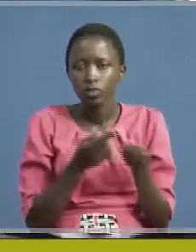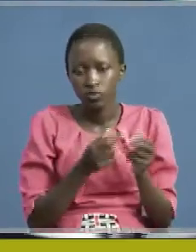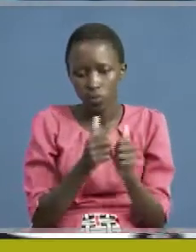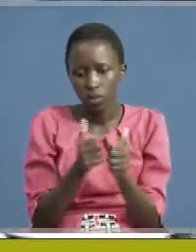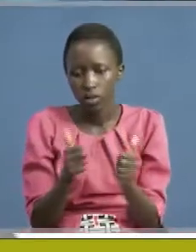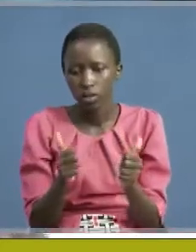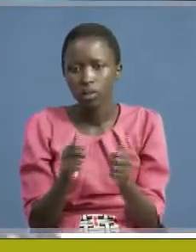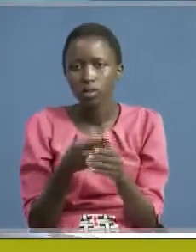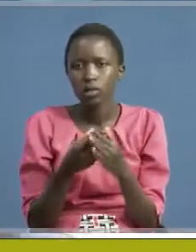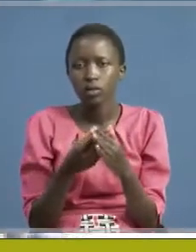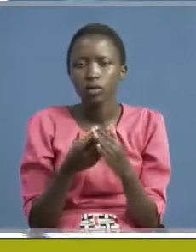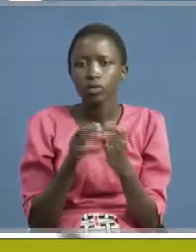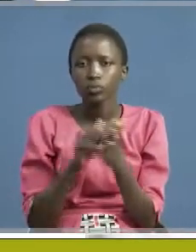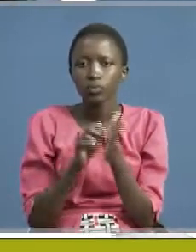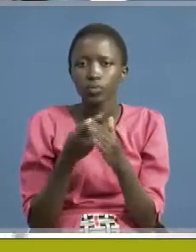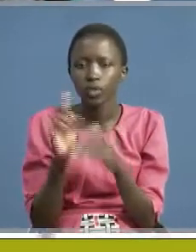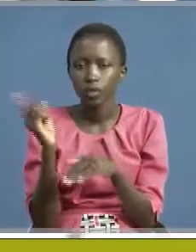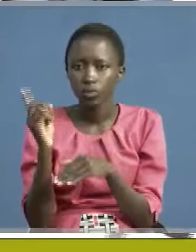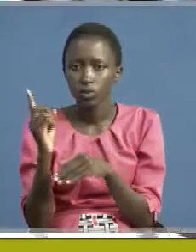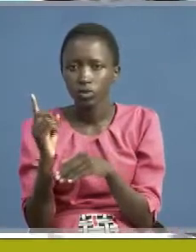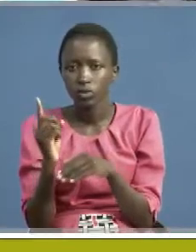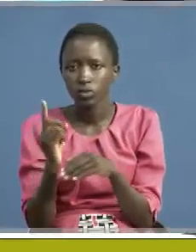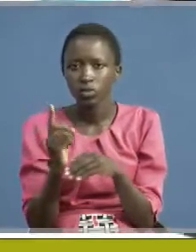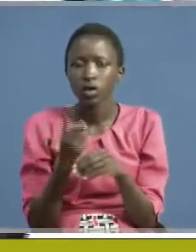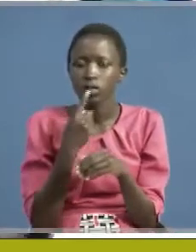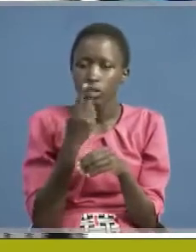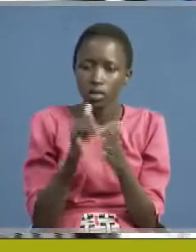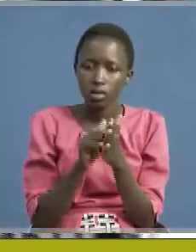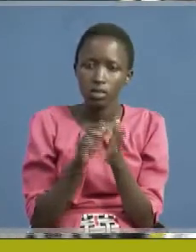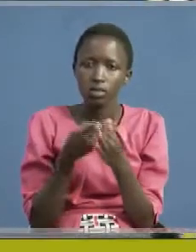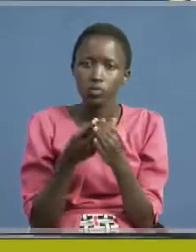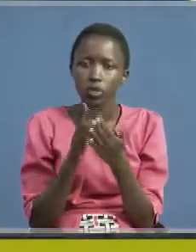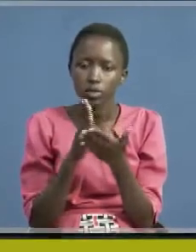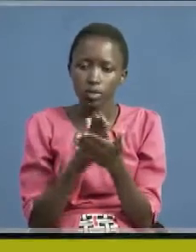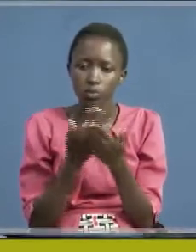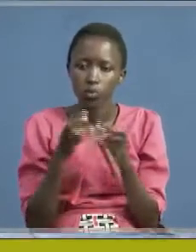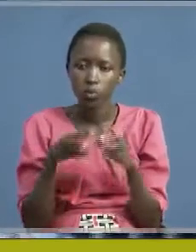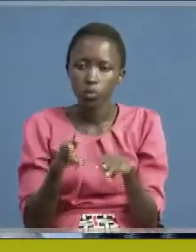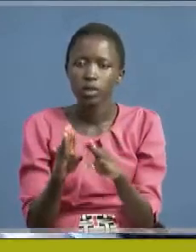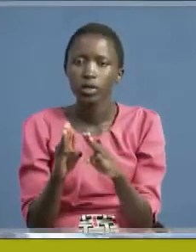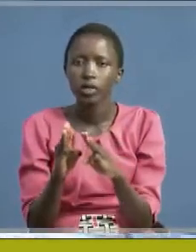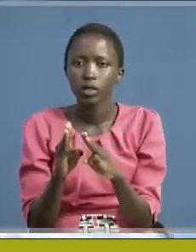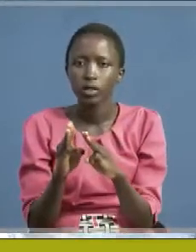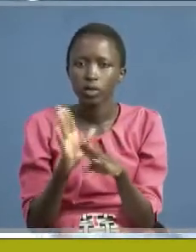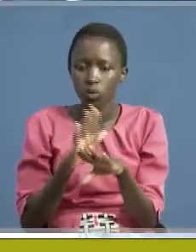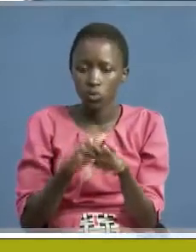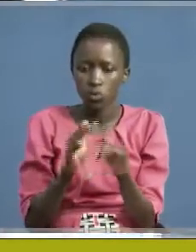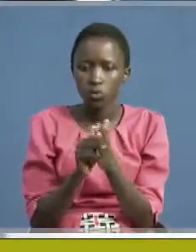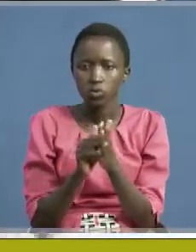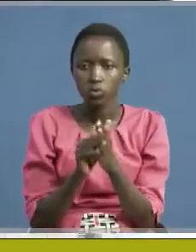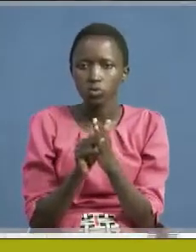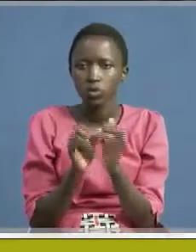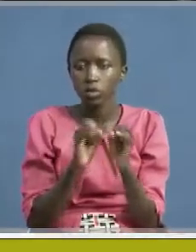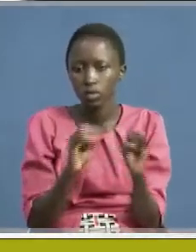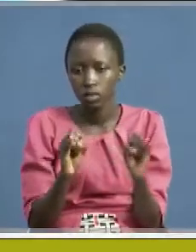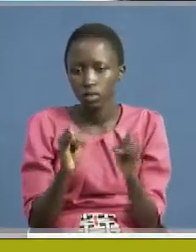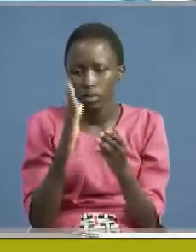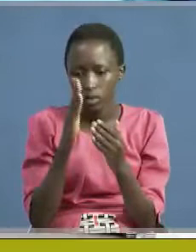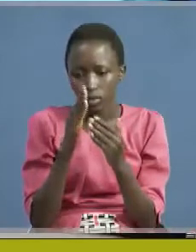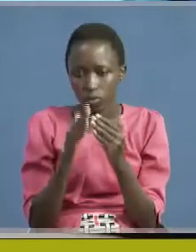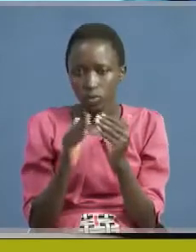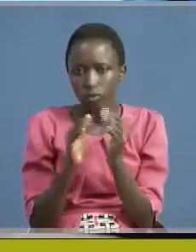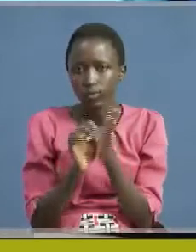na abiria, huku wizara husika zikihoji kuwa hii ni mojawapo ya mikakati ya kuondoa utukutu uliokita